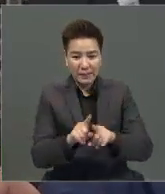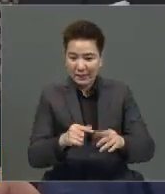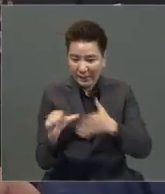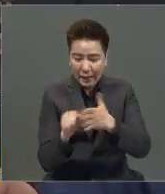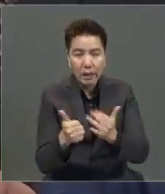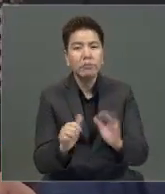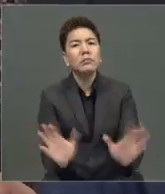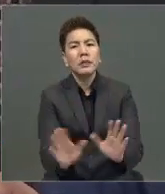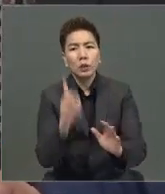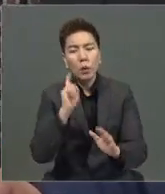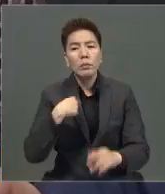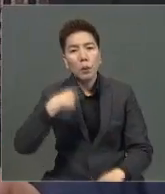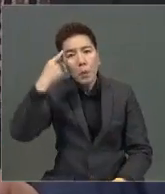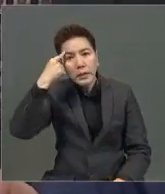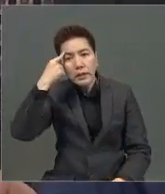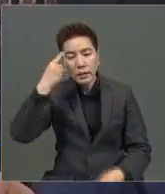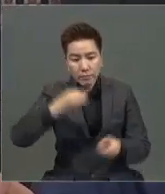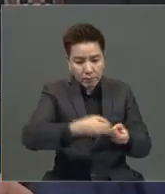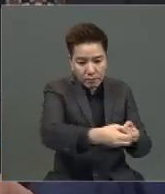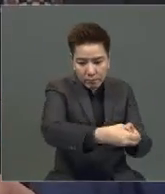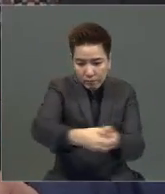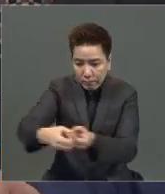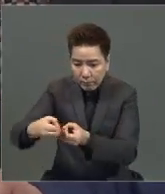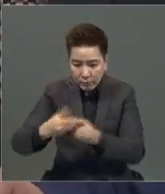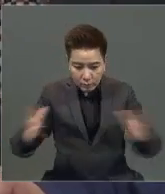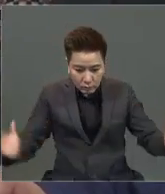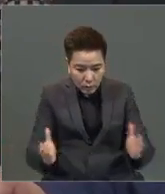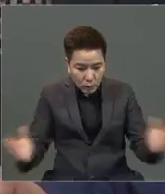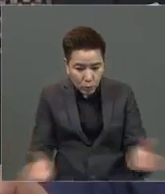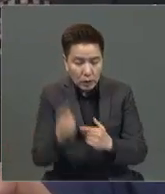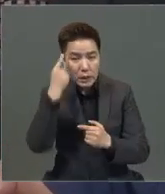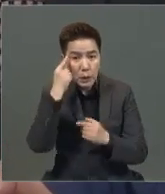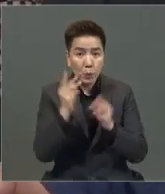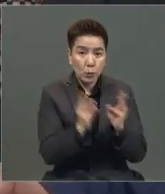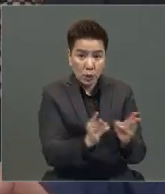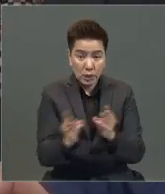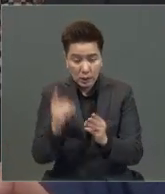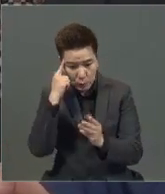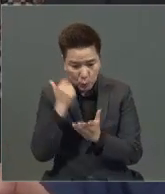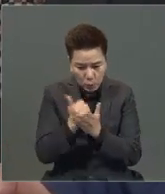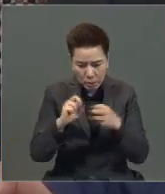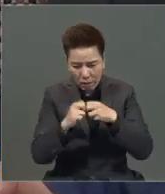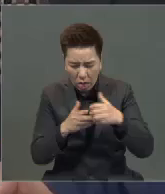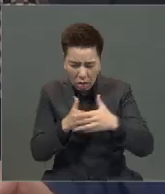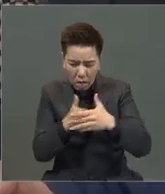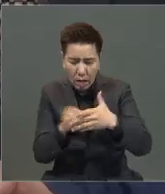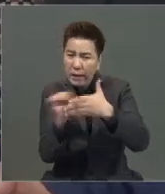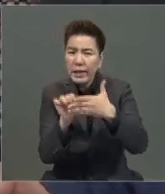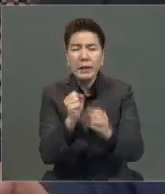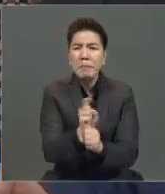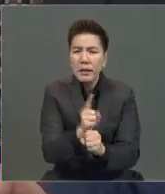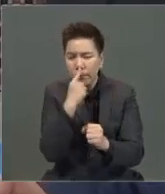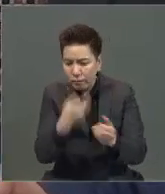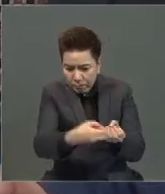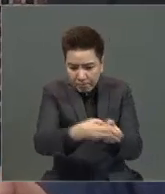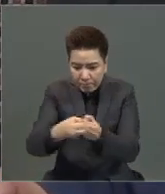ของเพื่อนสมาชิกเนี่ยมาช่วยสนับสนุนว่ามีแนวทางที่คิดว่าจะช่วยคลี่คลายปัญหาบ้านเมืองได้อย่างไรเพื่อประโ